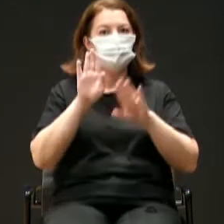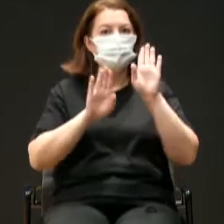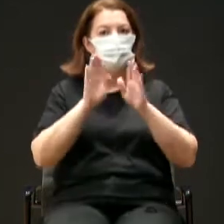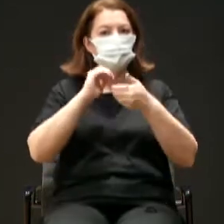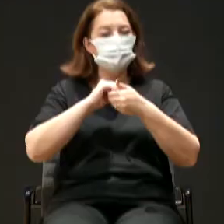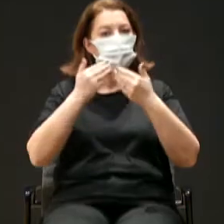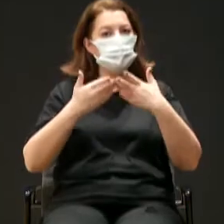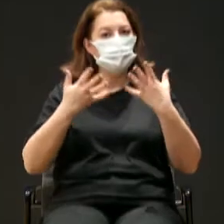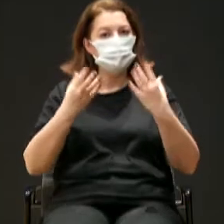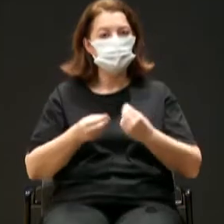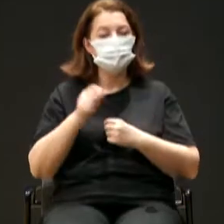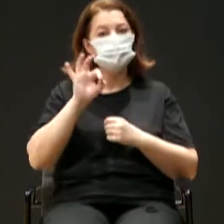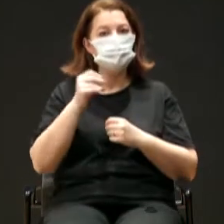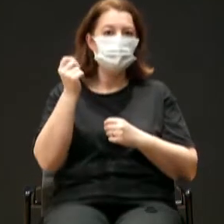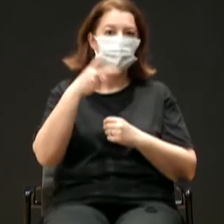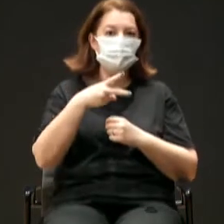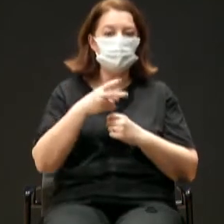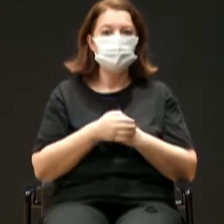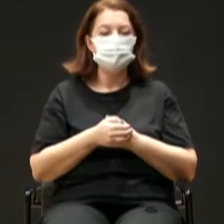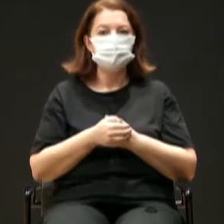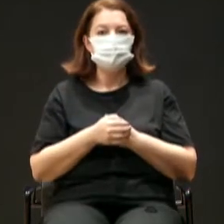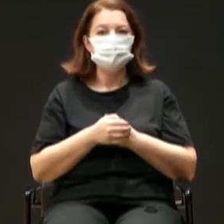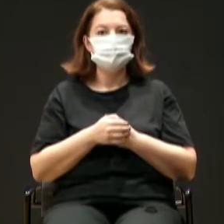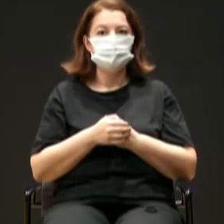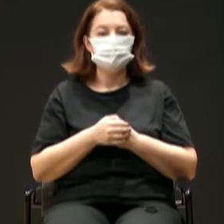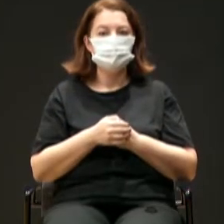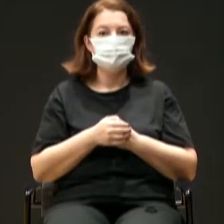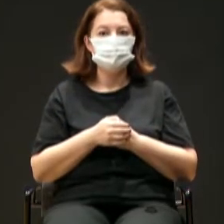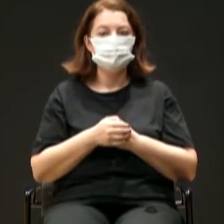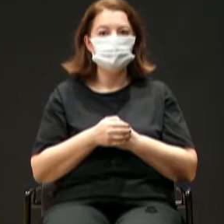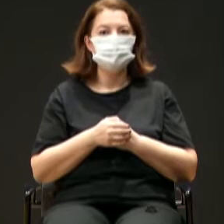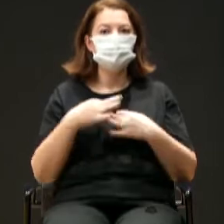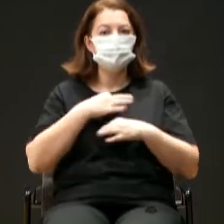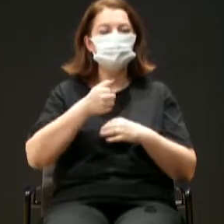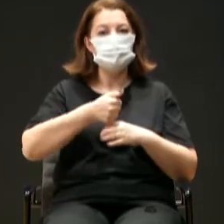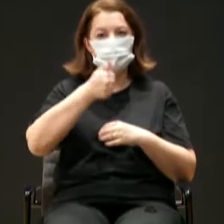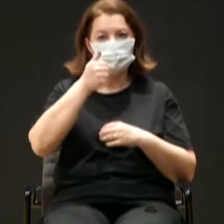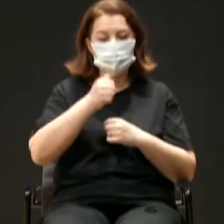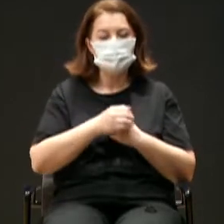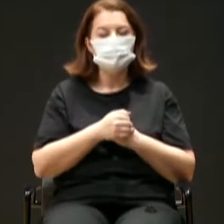oy birliğiyle kabul edilmiştir. Buyurun Neşet Bey, ikinci önergenizi alalım. Sayın Başkan,